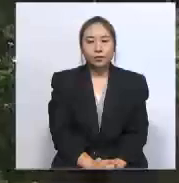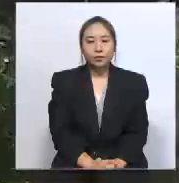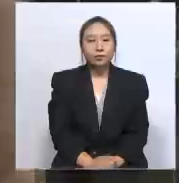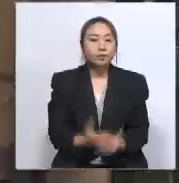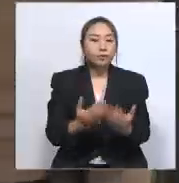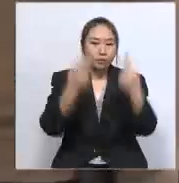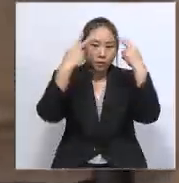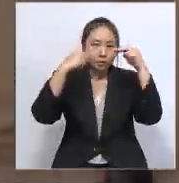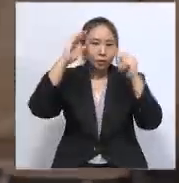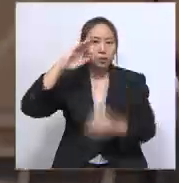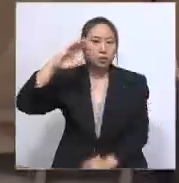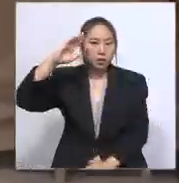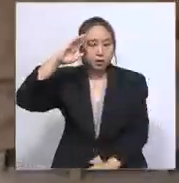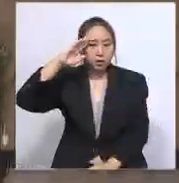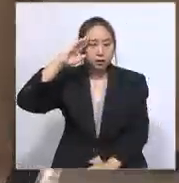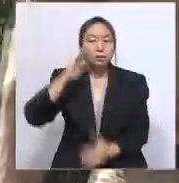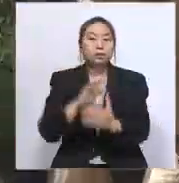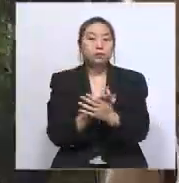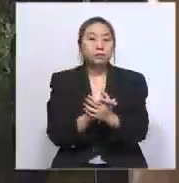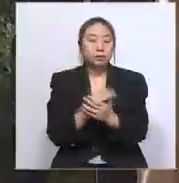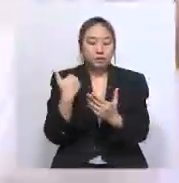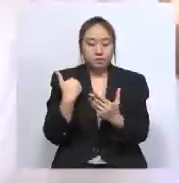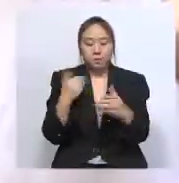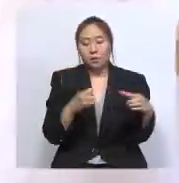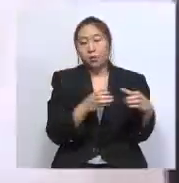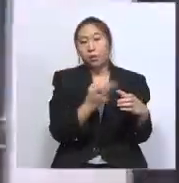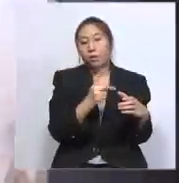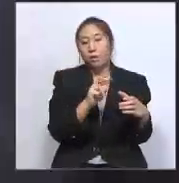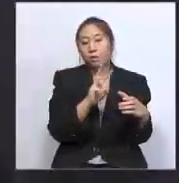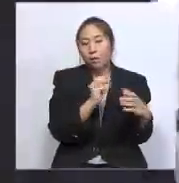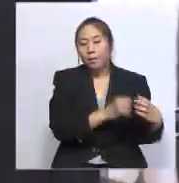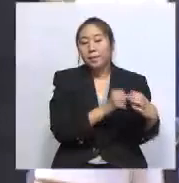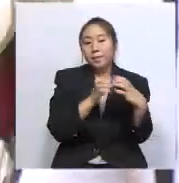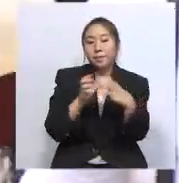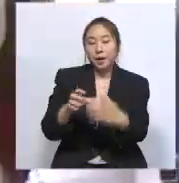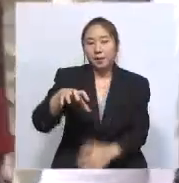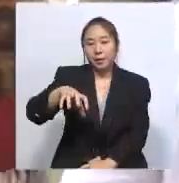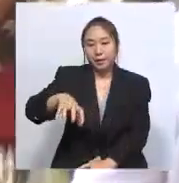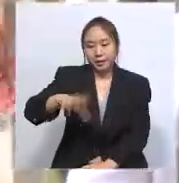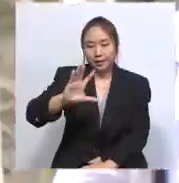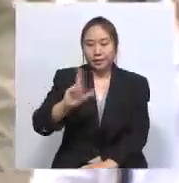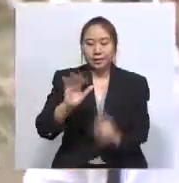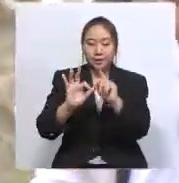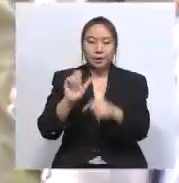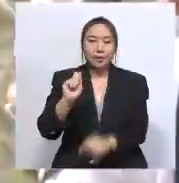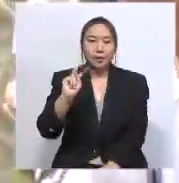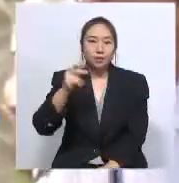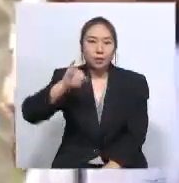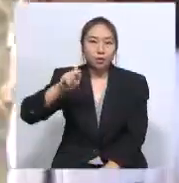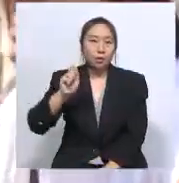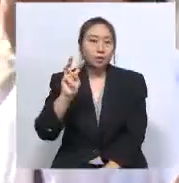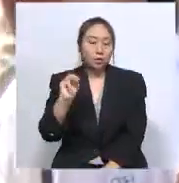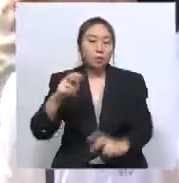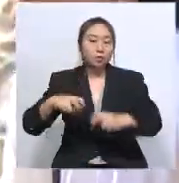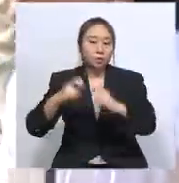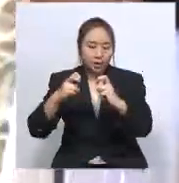ค่ะซึ่งพลเอกประยุทธ์จันทร์โอชานายกรัฐมนตรีได้นำคณะลงพื้นที่นะคะที่ด่านถาวรช่องจอมจังหวัดสุรินทร์ค่ะเพื่อที่จะไปเยี่ย